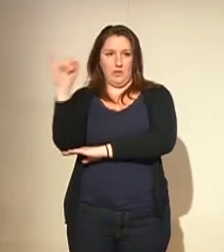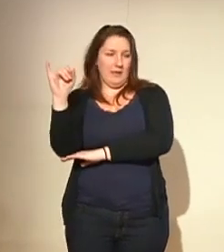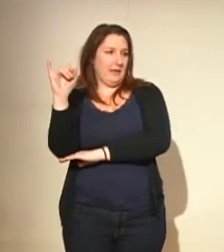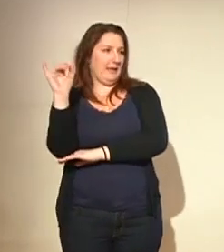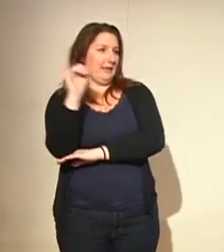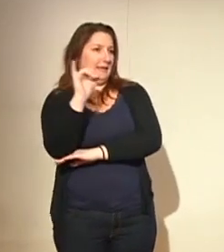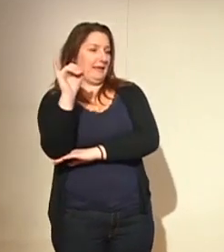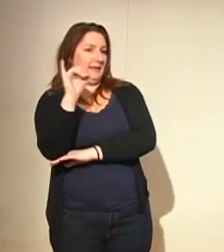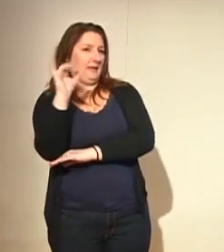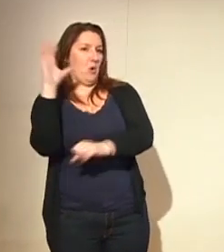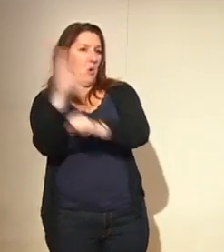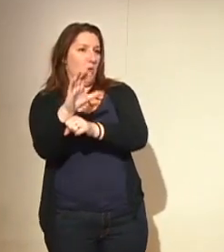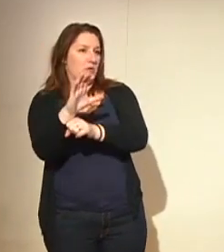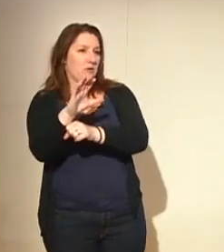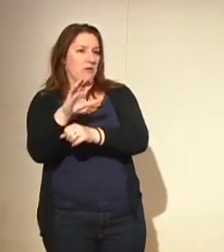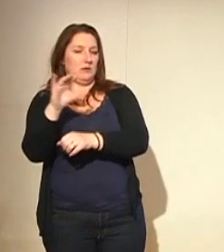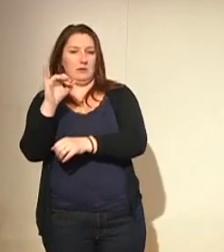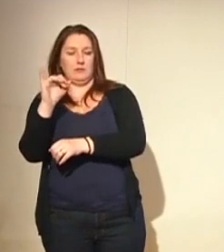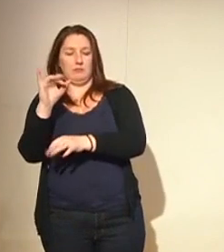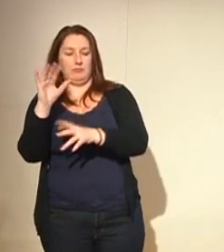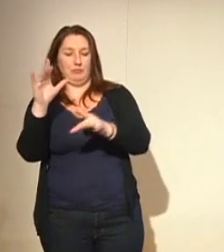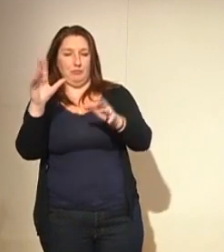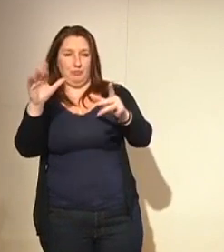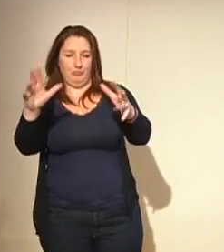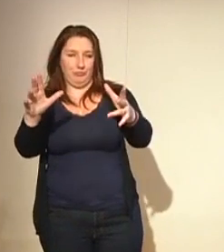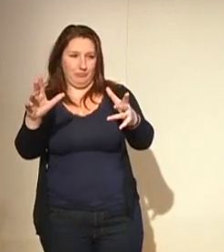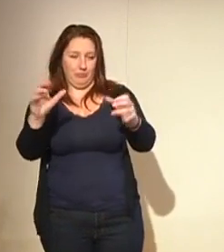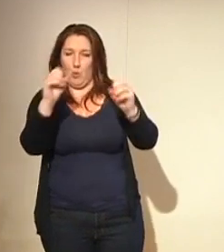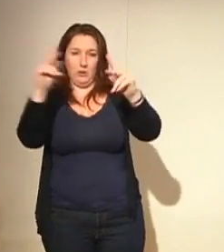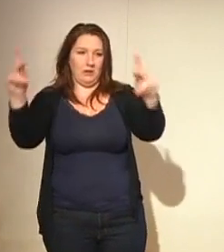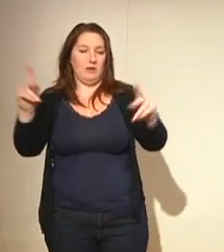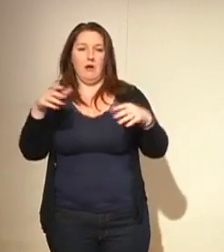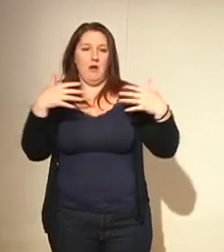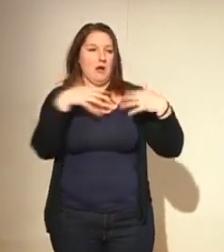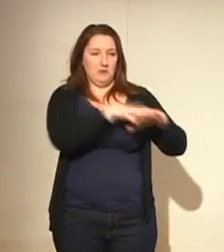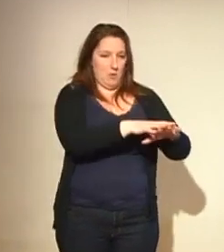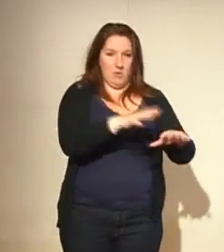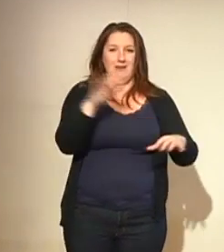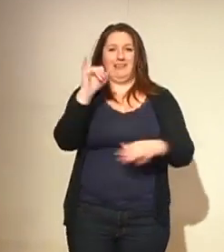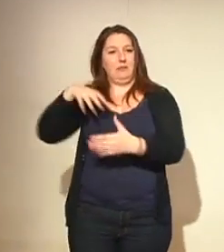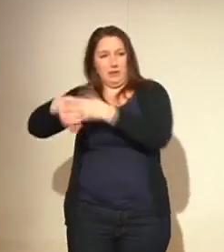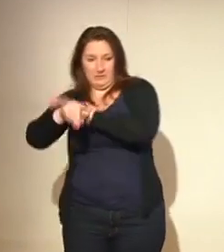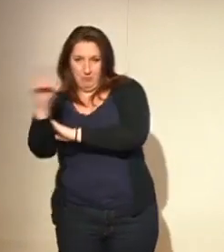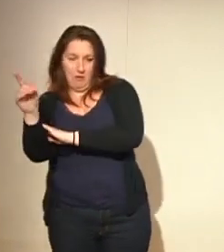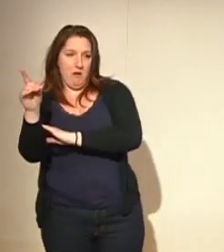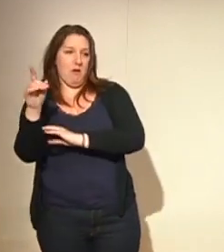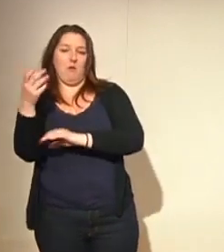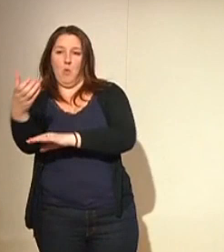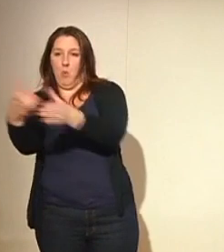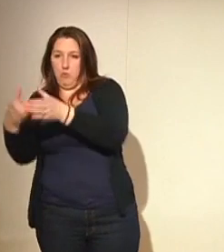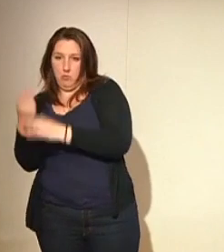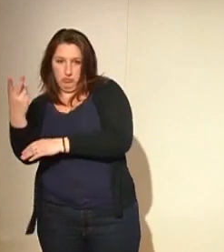est contre qui ne prend pas par qui ok remblement qui est qui ne prend pas part au vote les deux